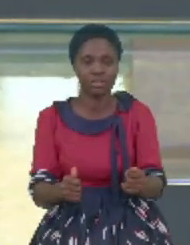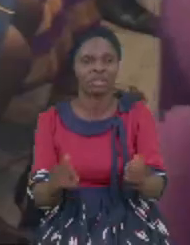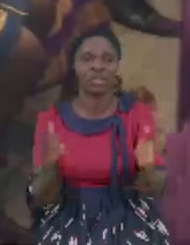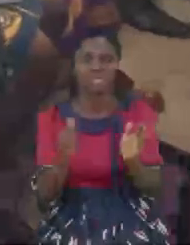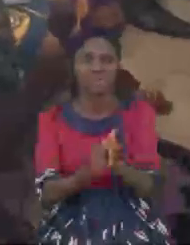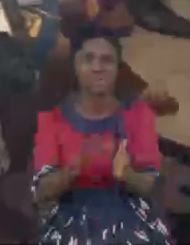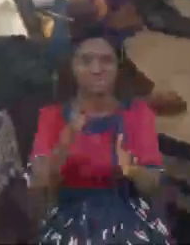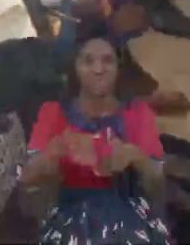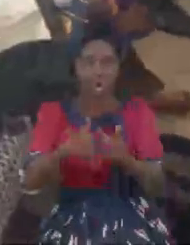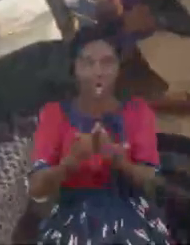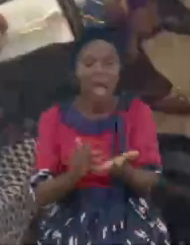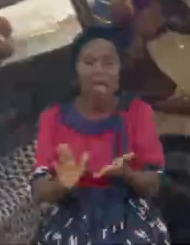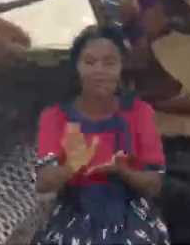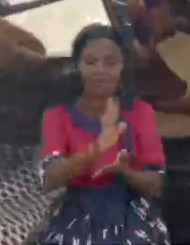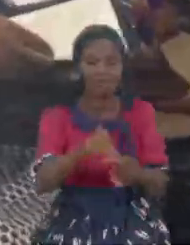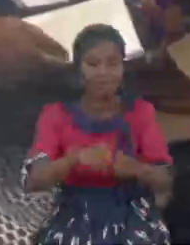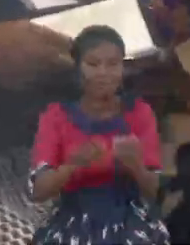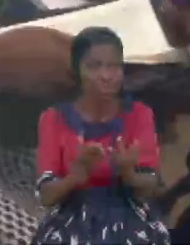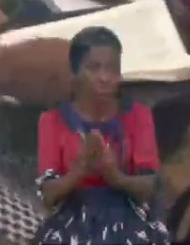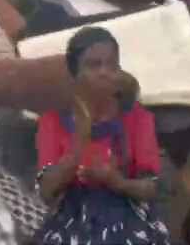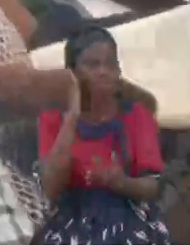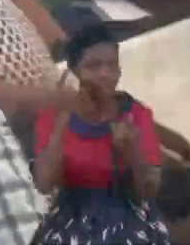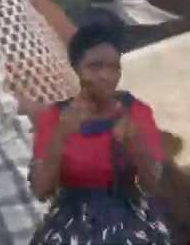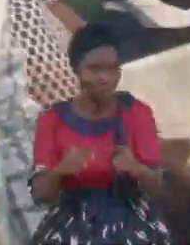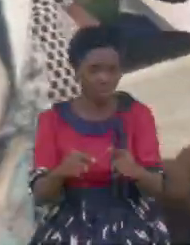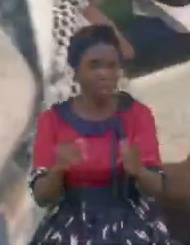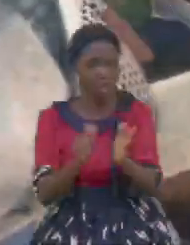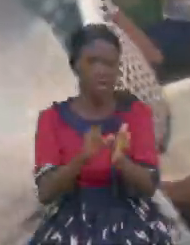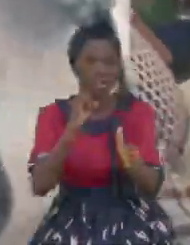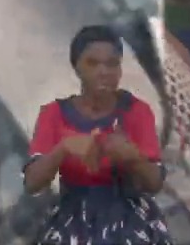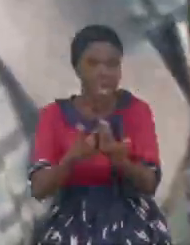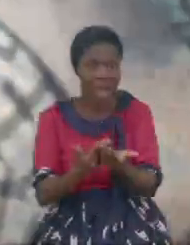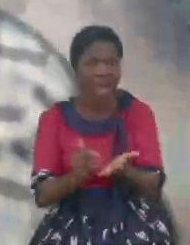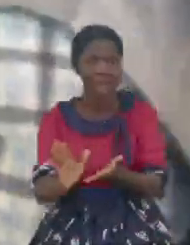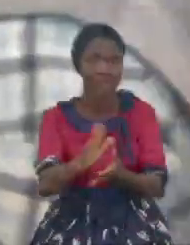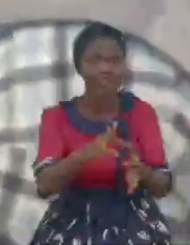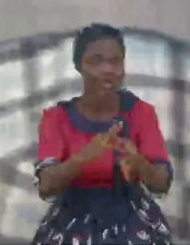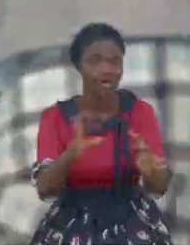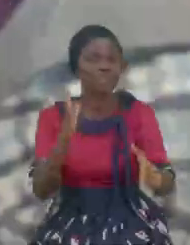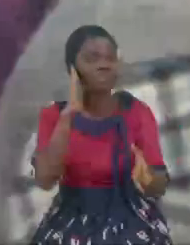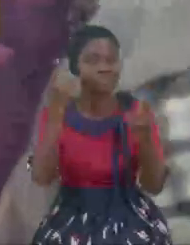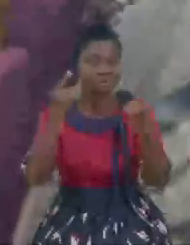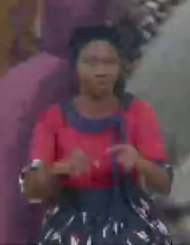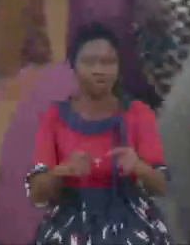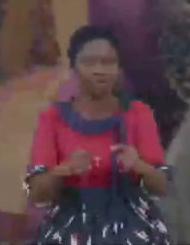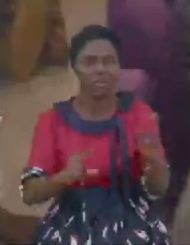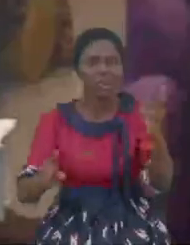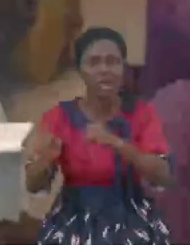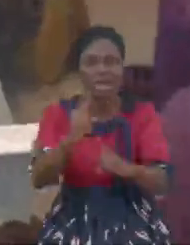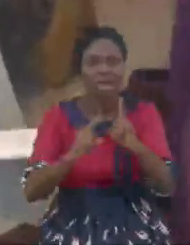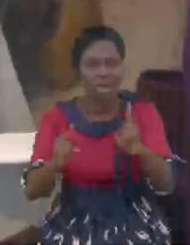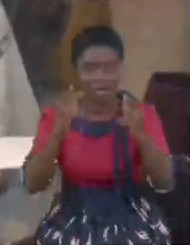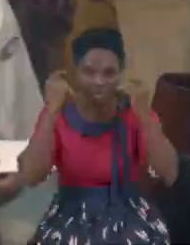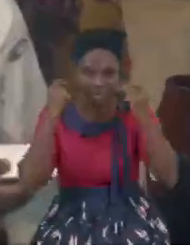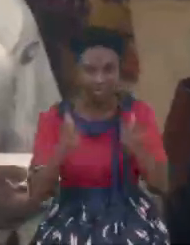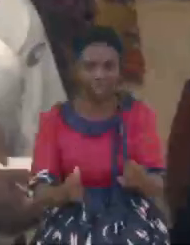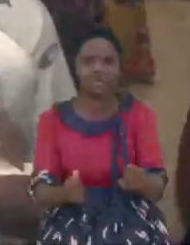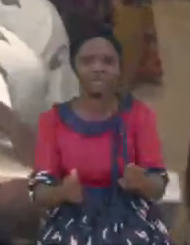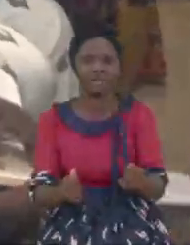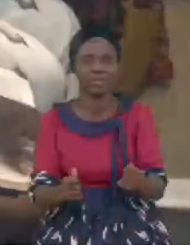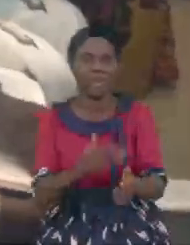coup, c'est ainsi que votre percée viendra. Tout à coup, c'est ainsi que votre libération viendra. Que quelqu'un m'aide à crier tout à